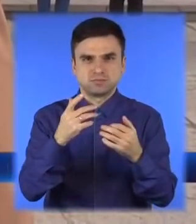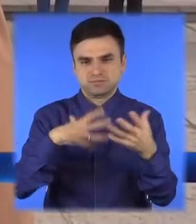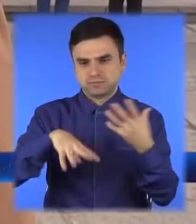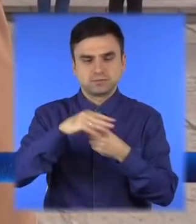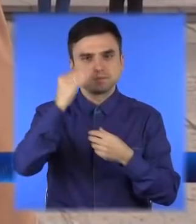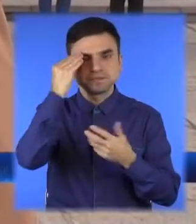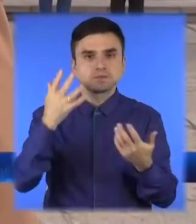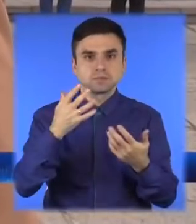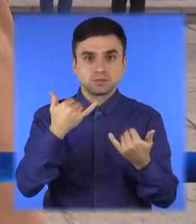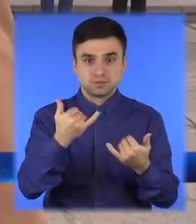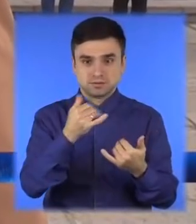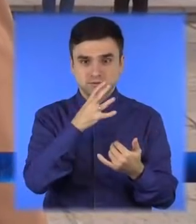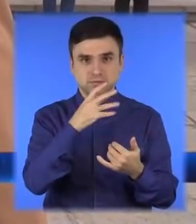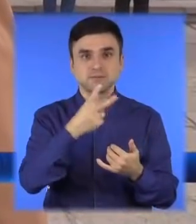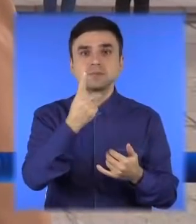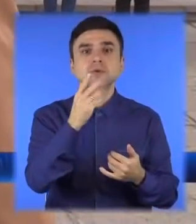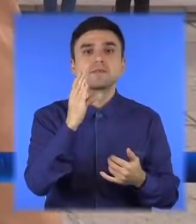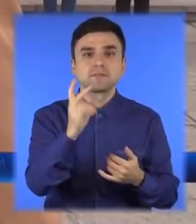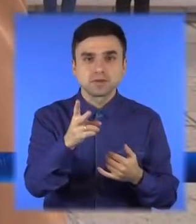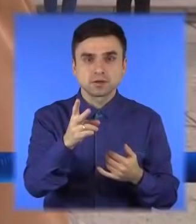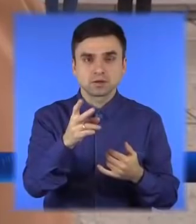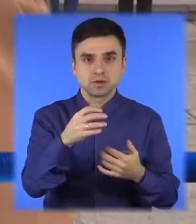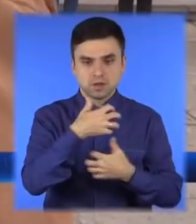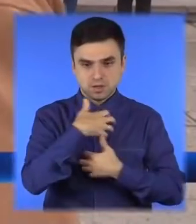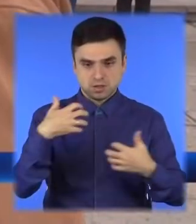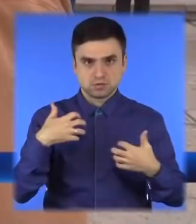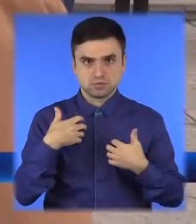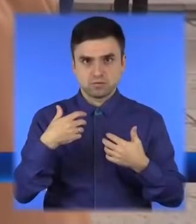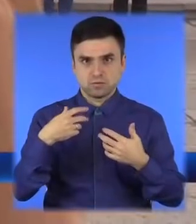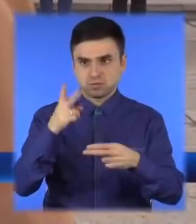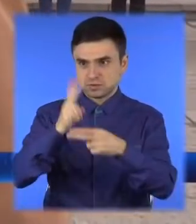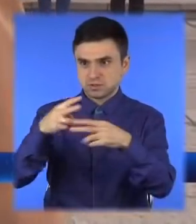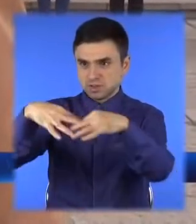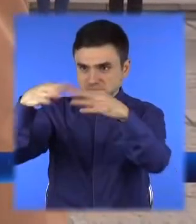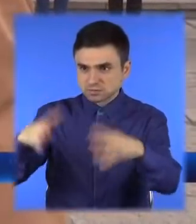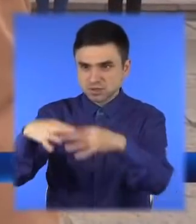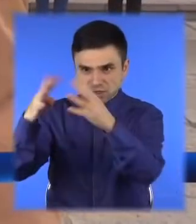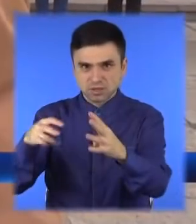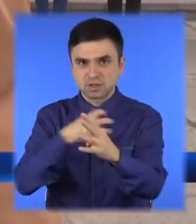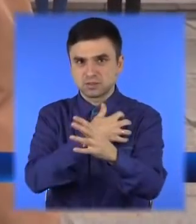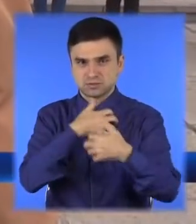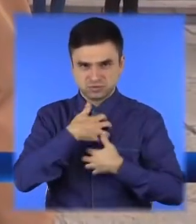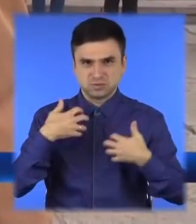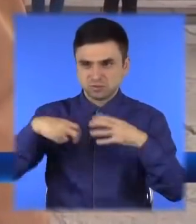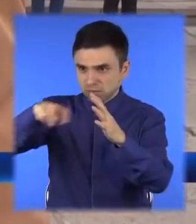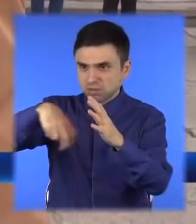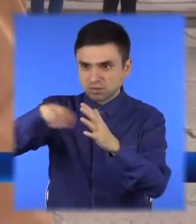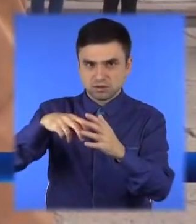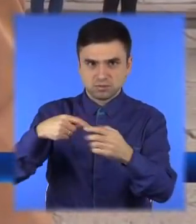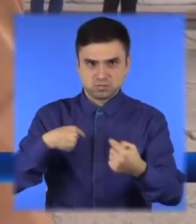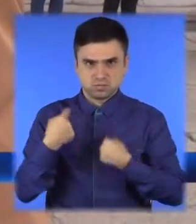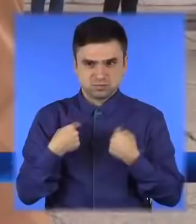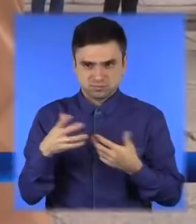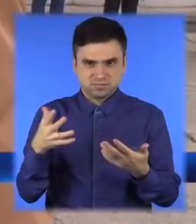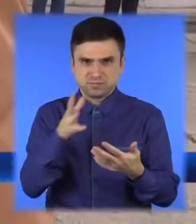вони не повинні розважати людей. Тому ми вийшли з пікетом до Криворізького міського цирку та закликаємо